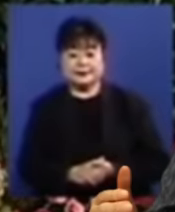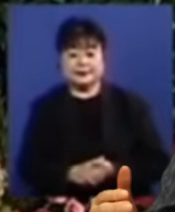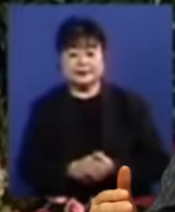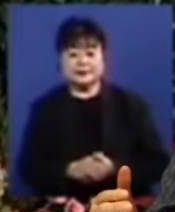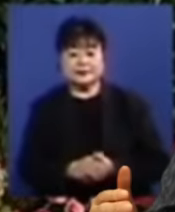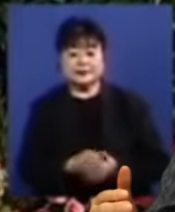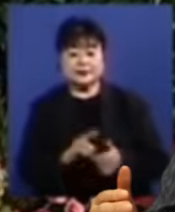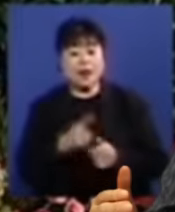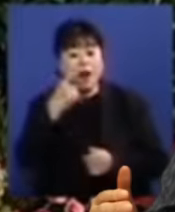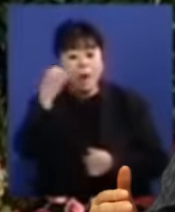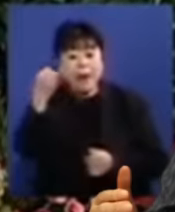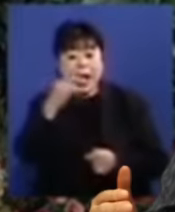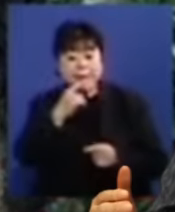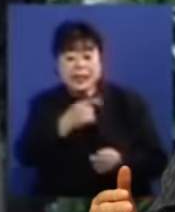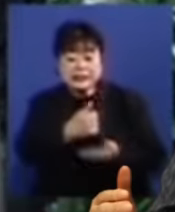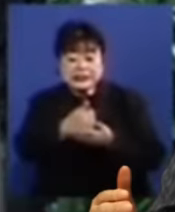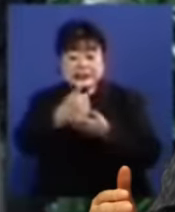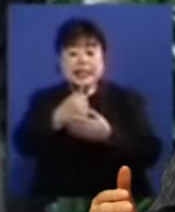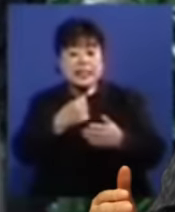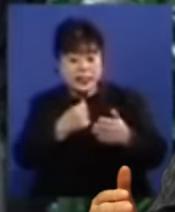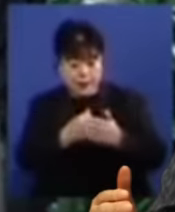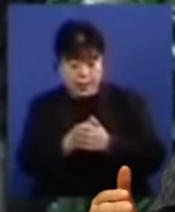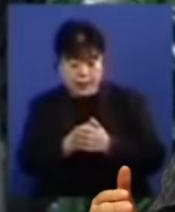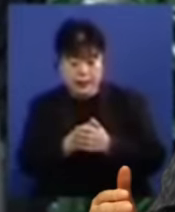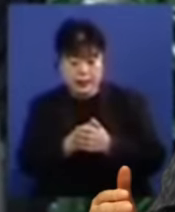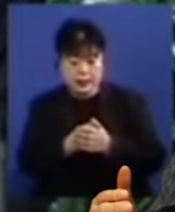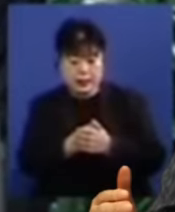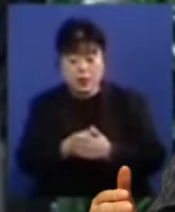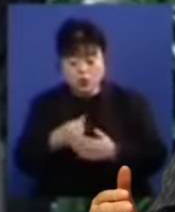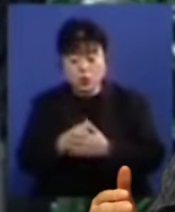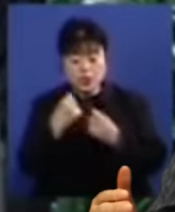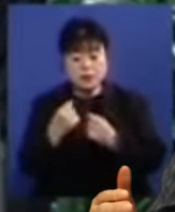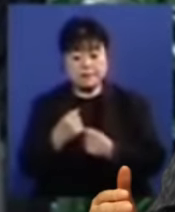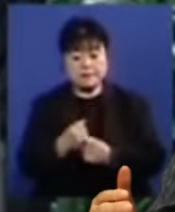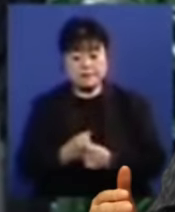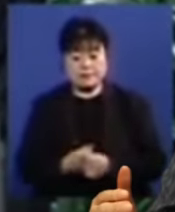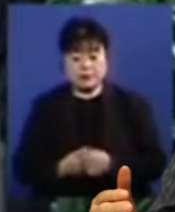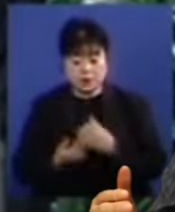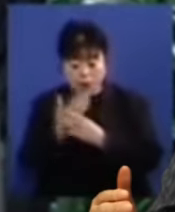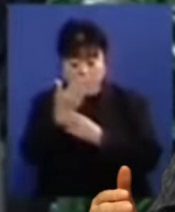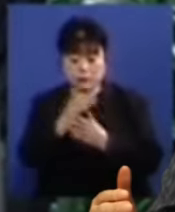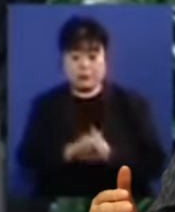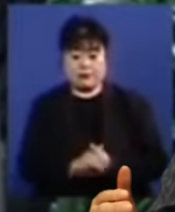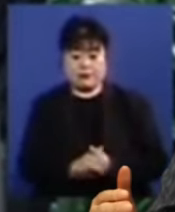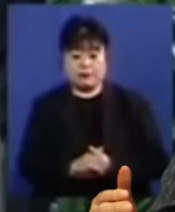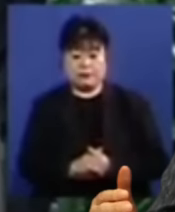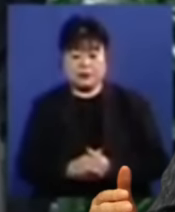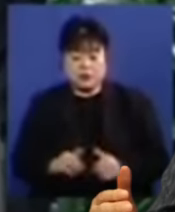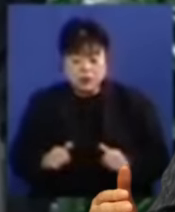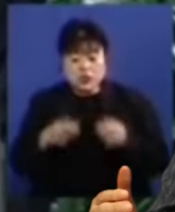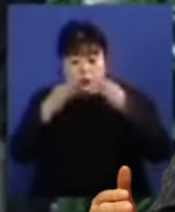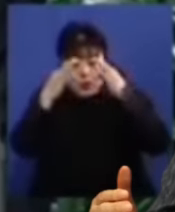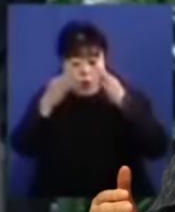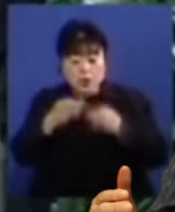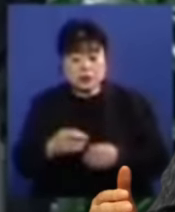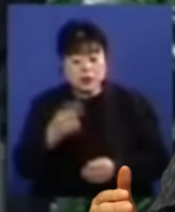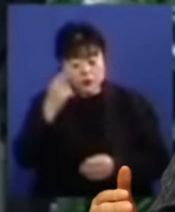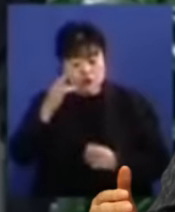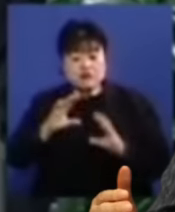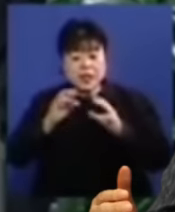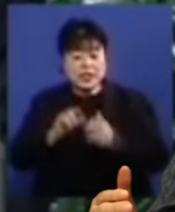카슨은 어머니 말씀 덕분에 용기와 힘을 내어 분발한 결과에 미국의